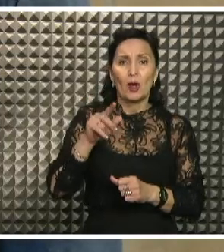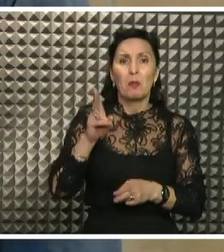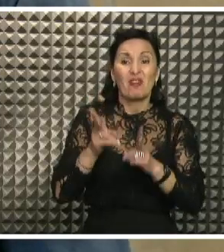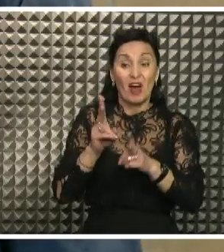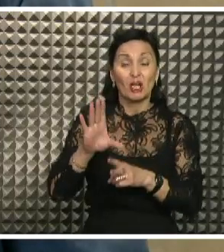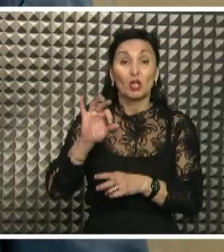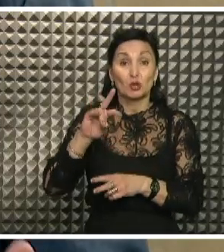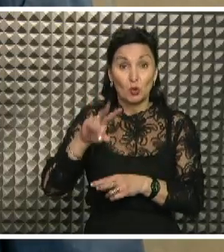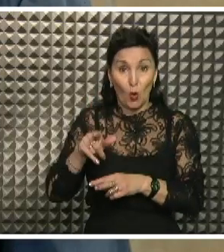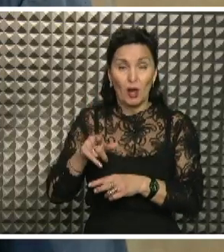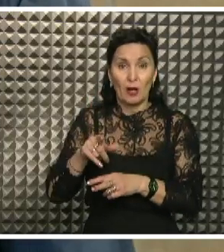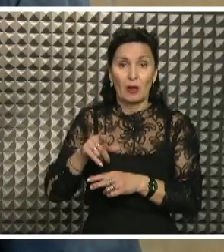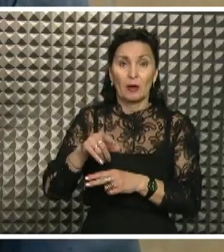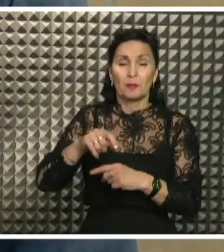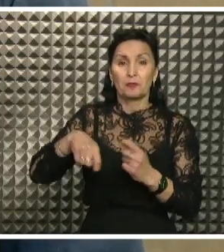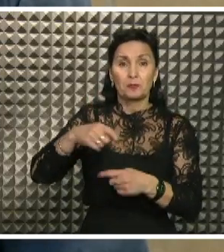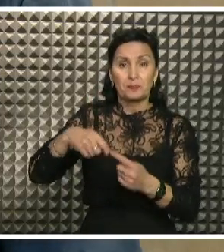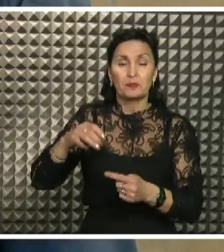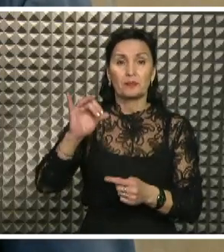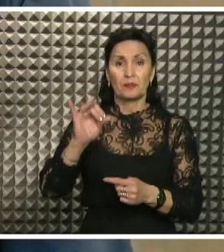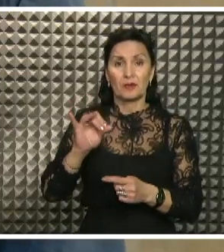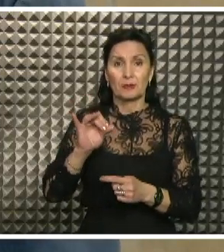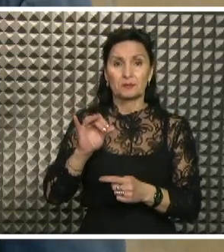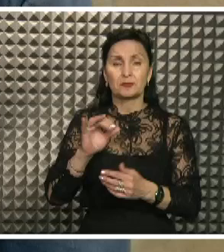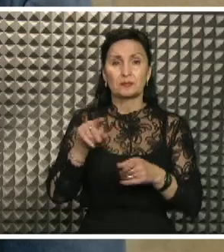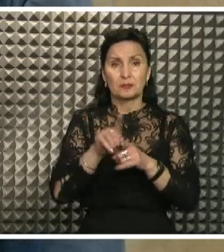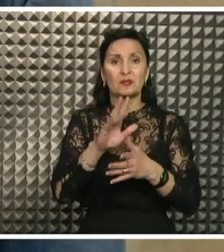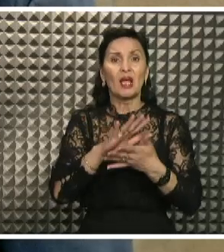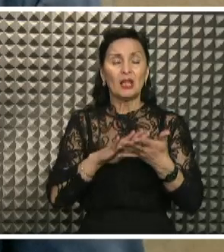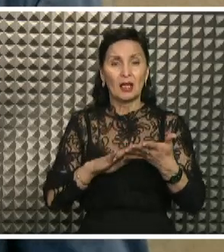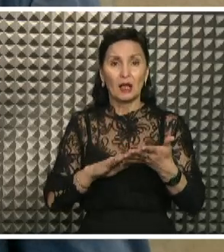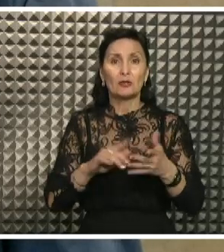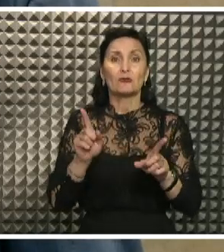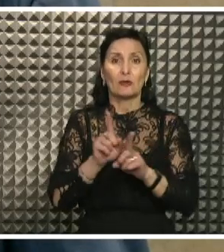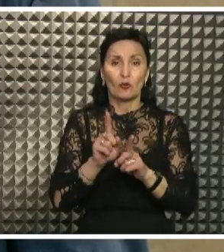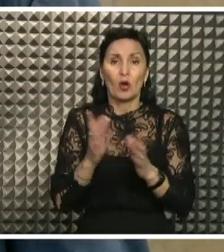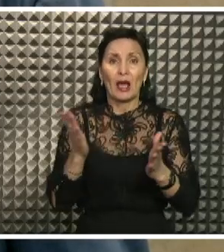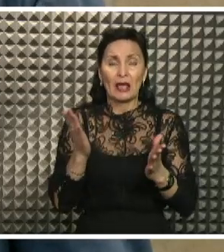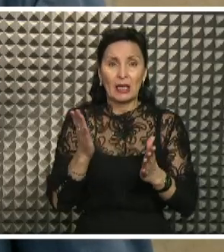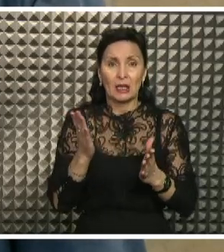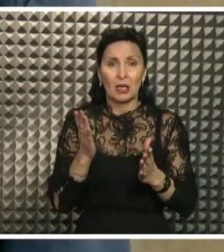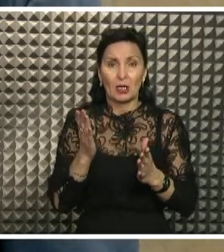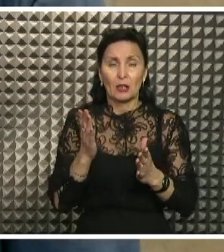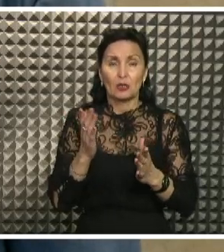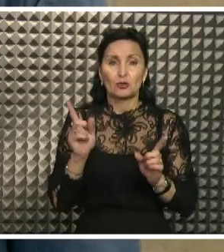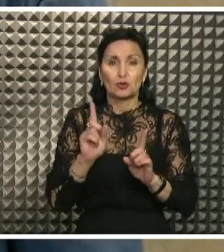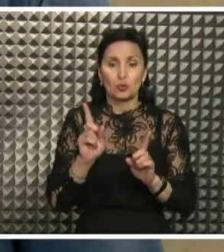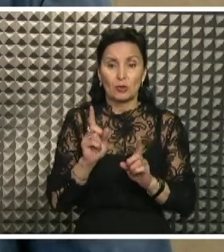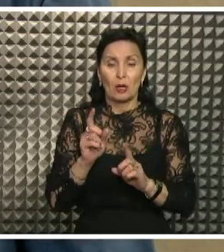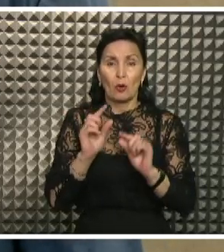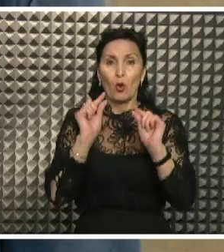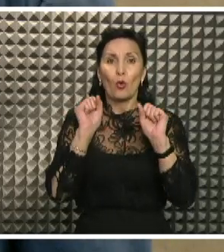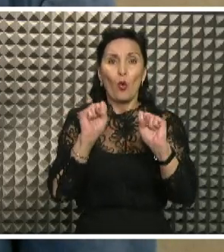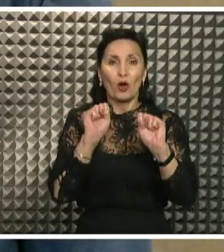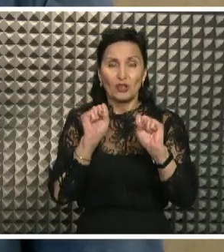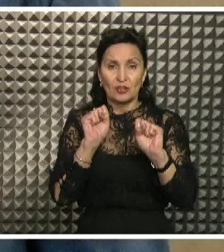соли, маримеры, аквалоры, аквамарисы и так далее. То есть все равно там какие-то слизь, корочка что-то образуется, и